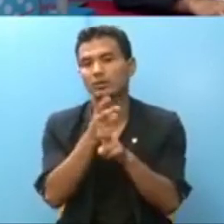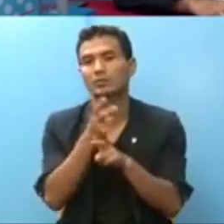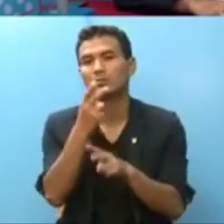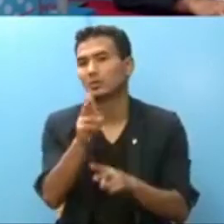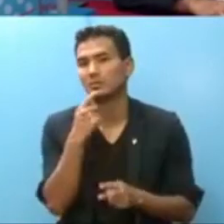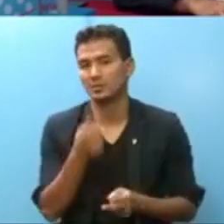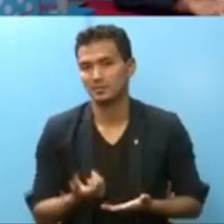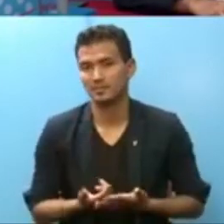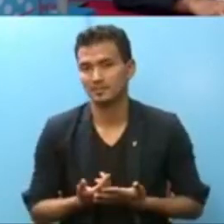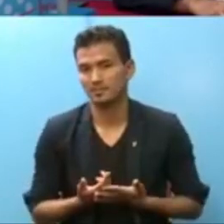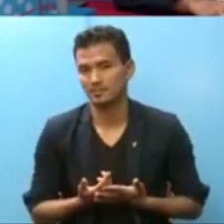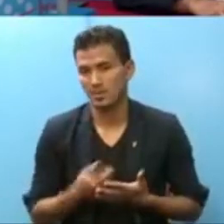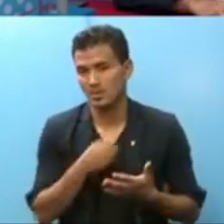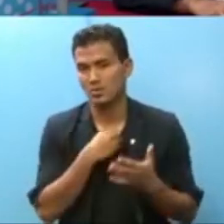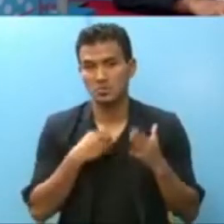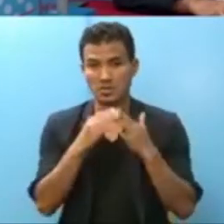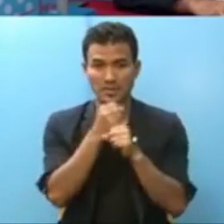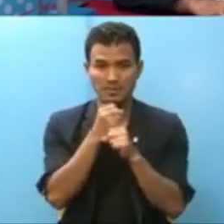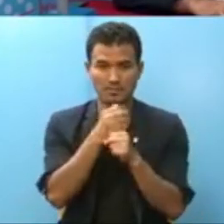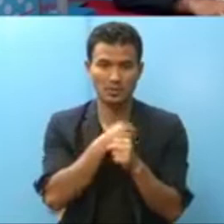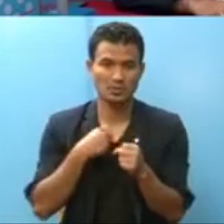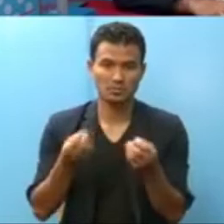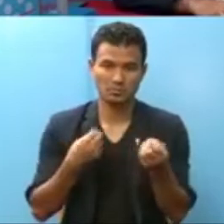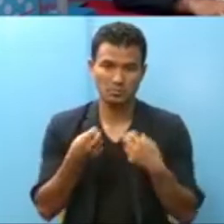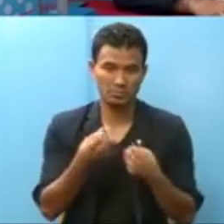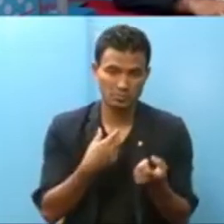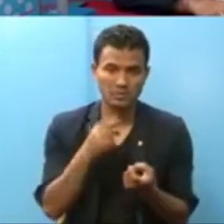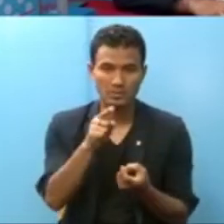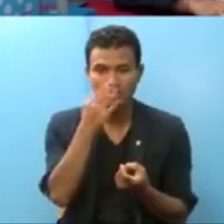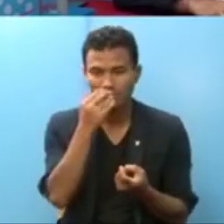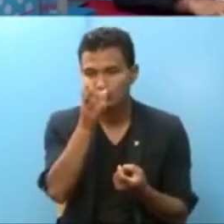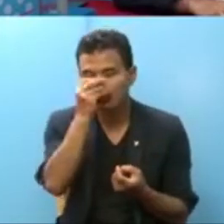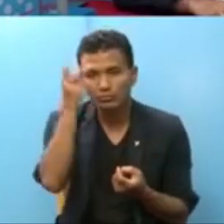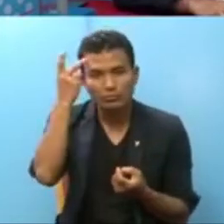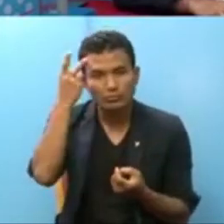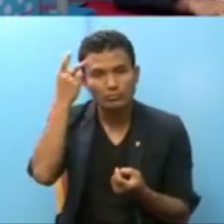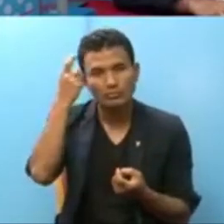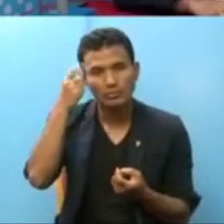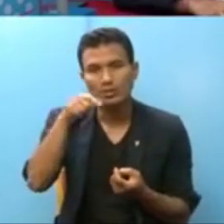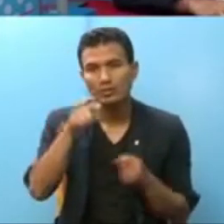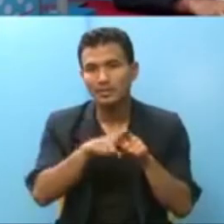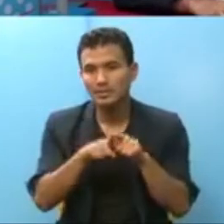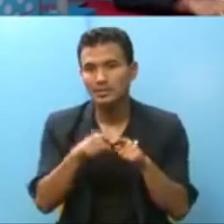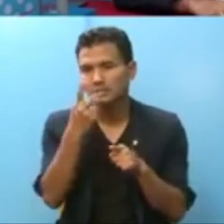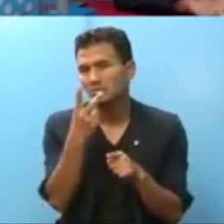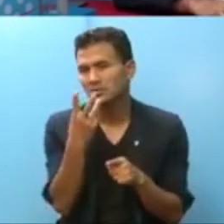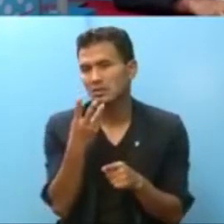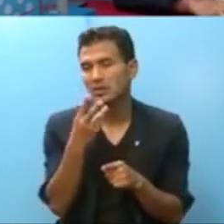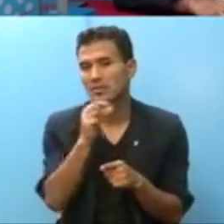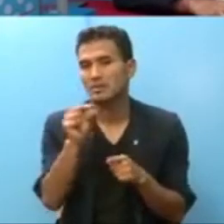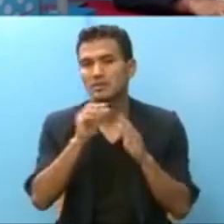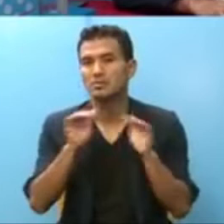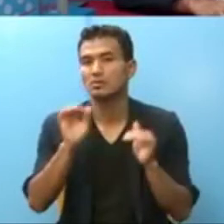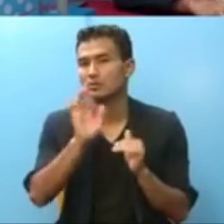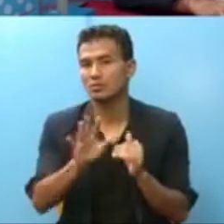बनेर त्यां अस्पताल में काम गरने डर्शा अबरले बहनु भासर दिस्वाले स्टिग्मा का कुपनी द्वीचा तिन्ट आयाम हरू